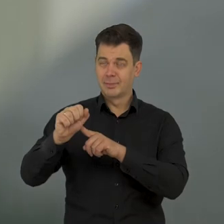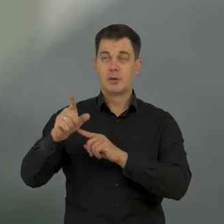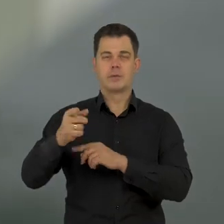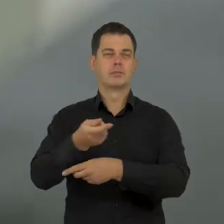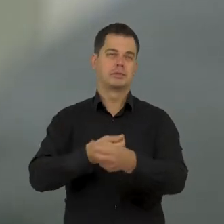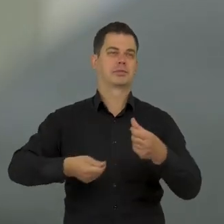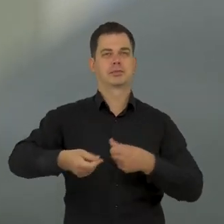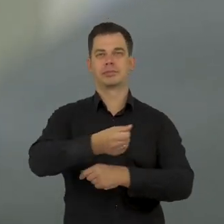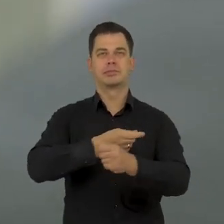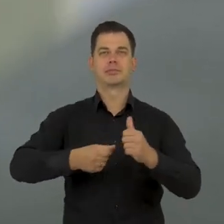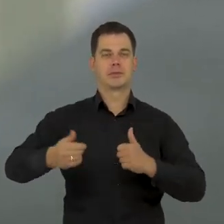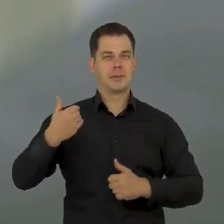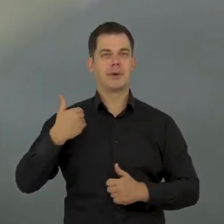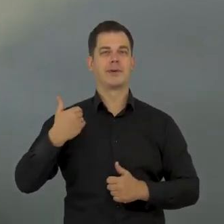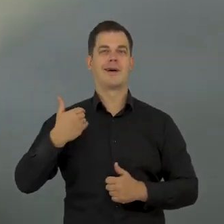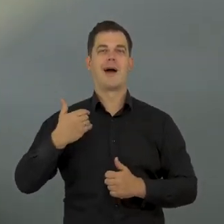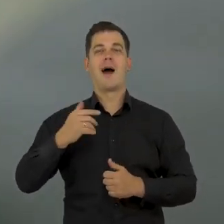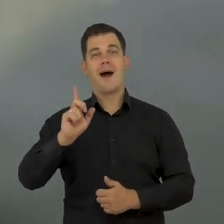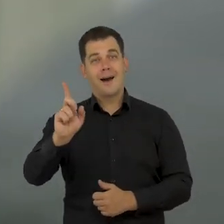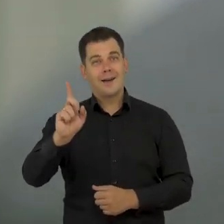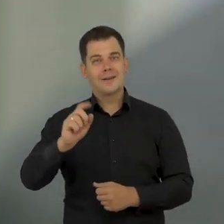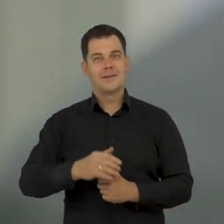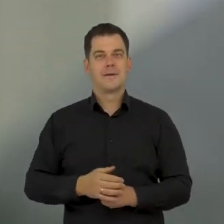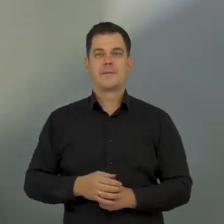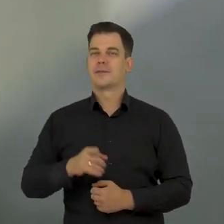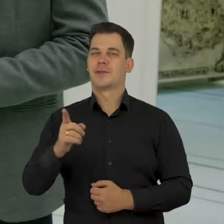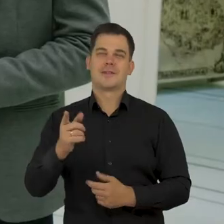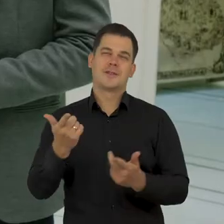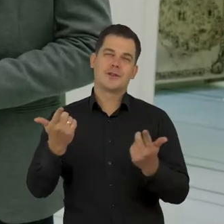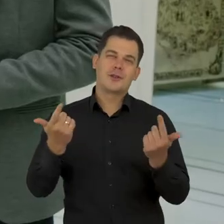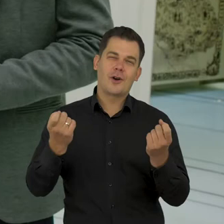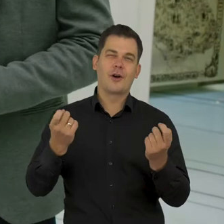przejściową walutę dla całego terytorium Rzeczpospolitej,